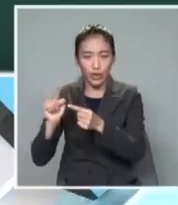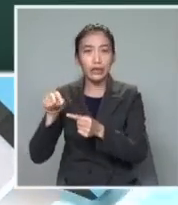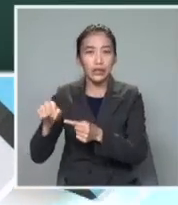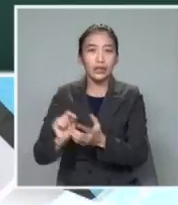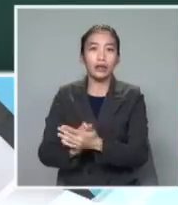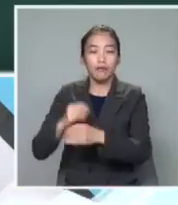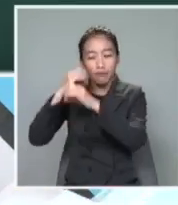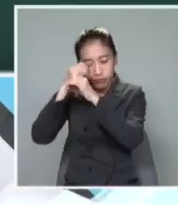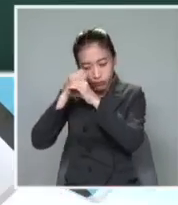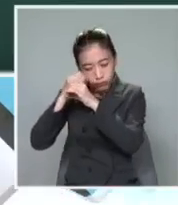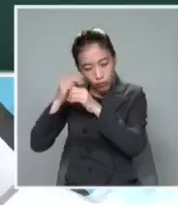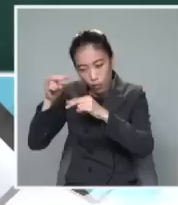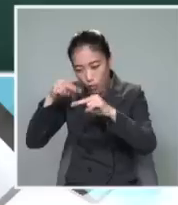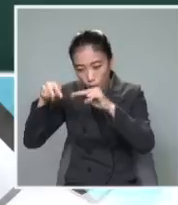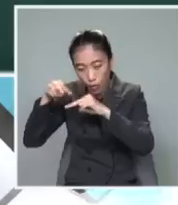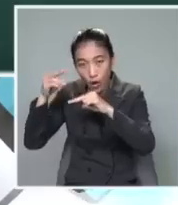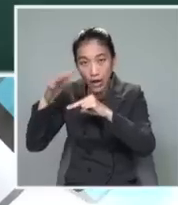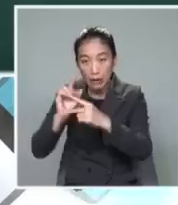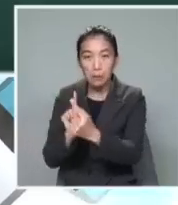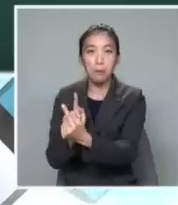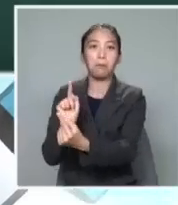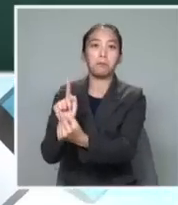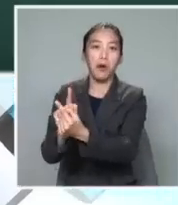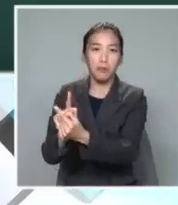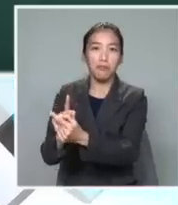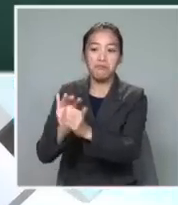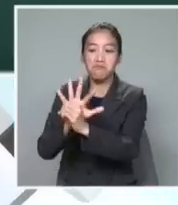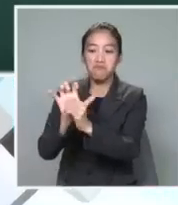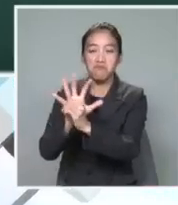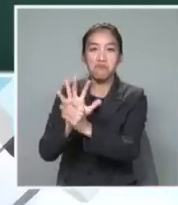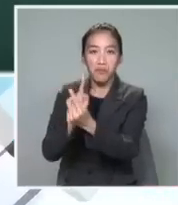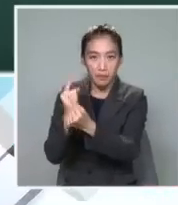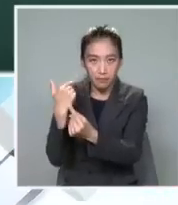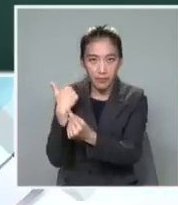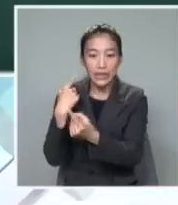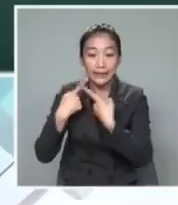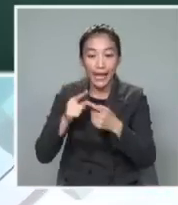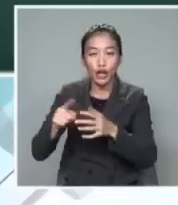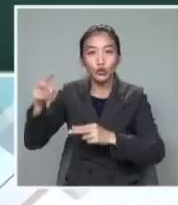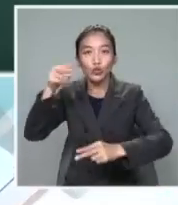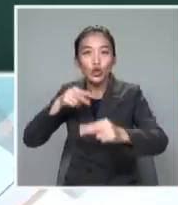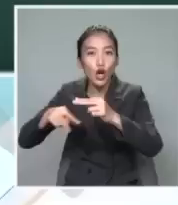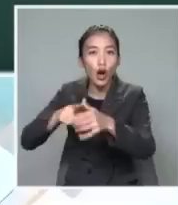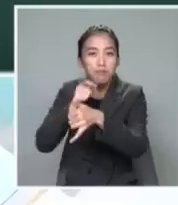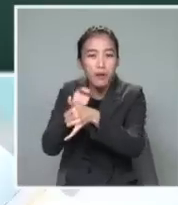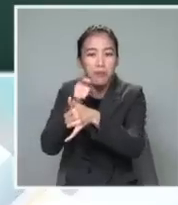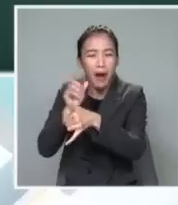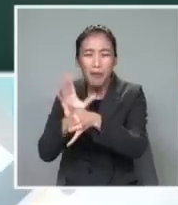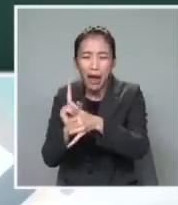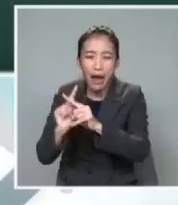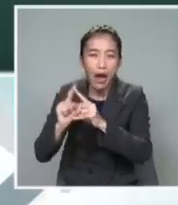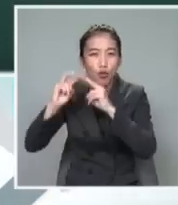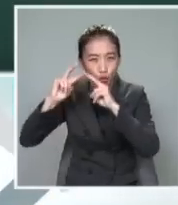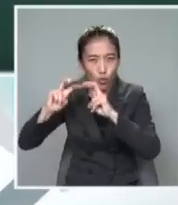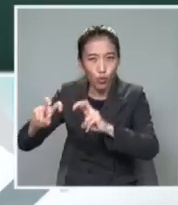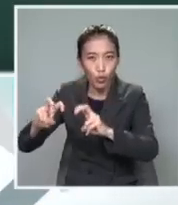บเชื้อแต่อยู่ในระหว่างการตรวจสอบและสอบสวนโรคนะครับอยู่นะครับเช่นเดิมนะครับกับ